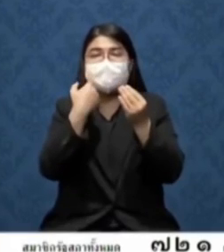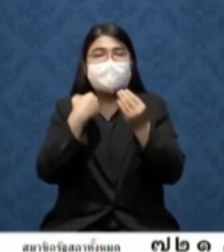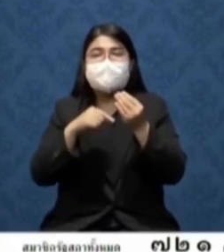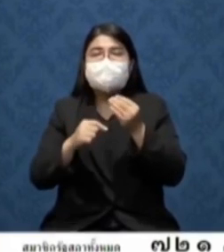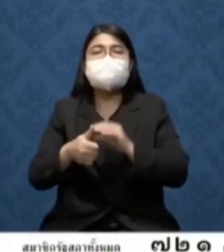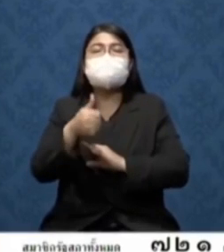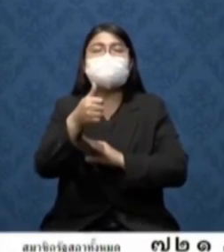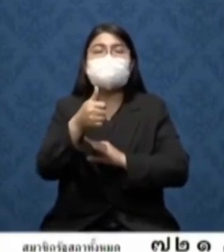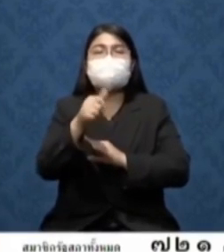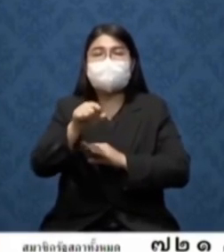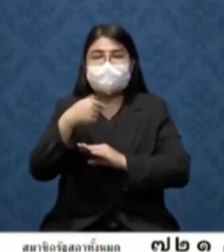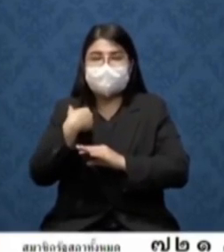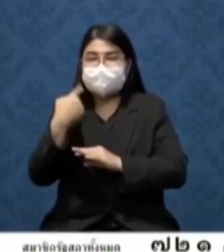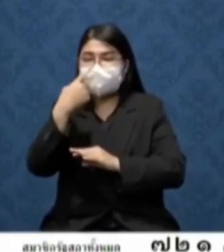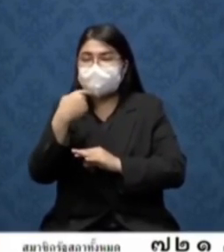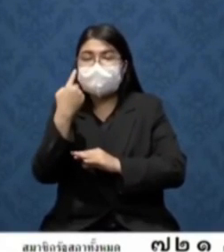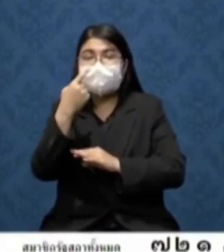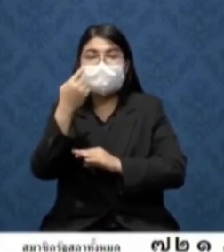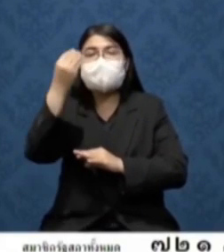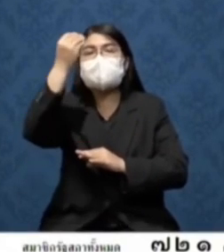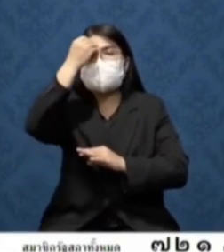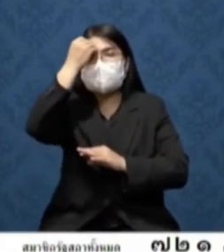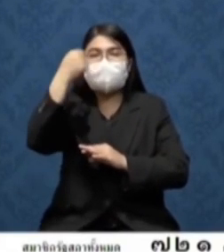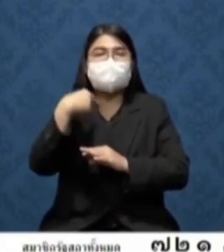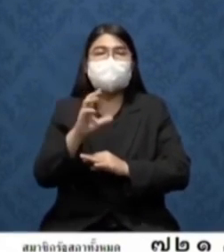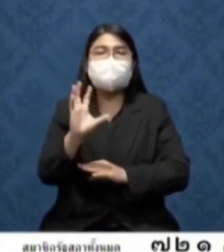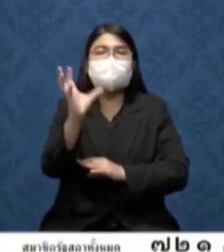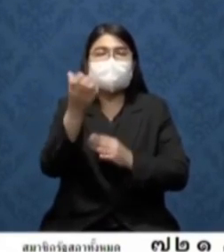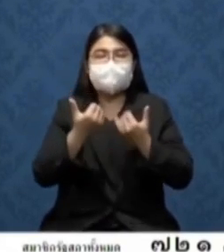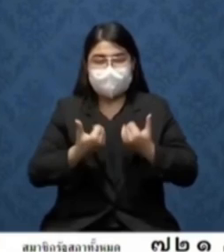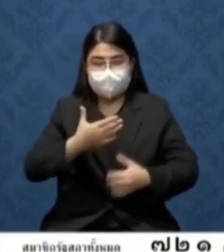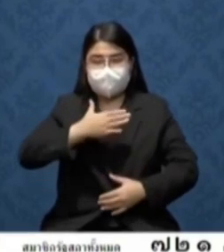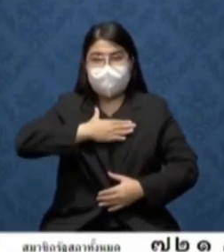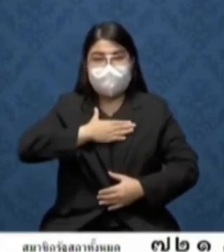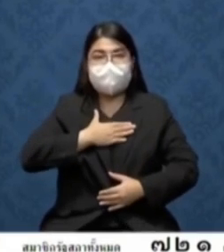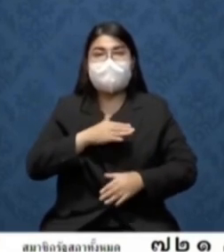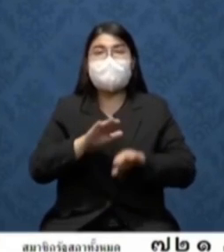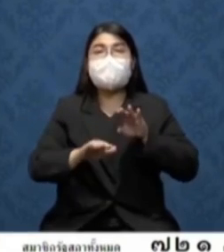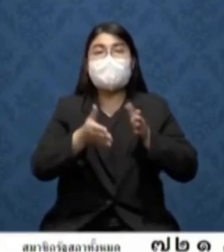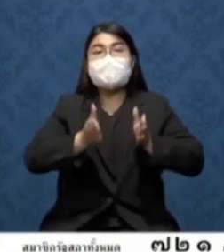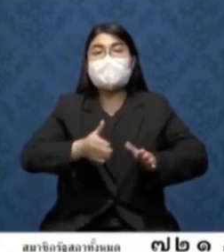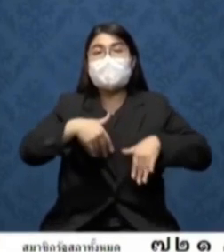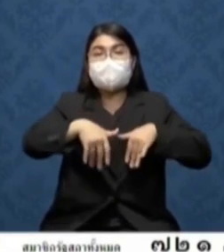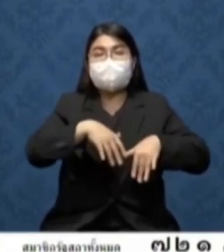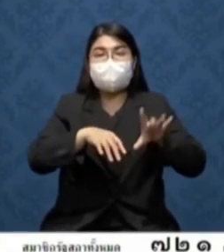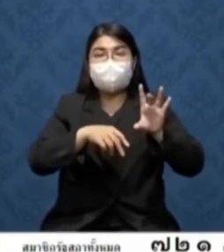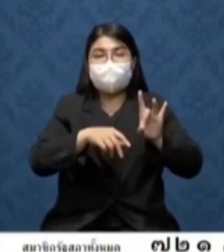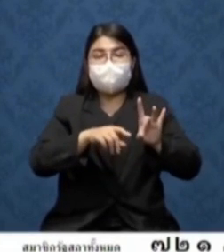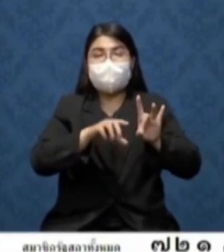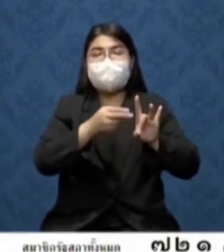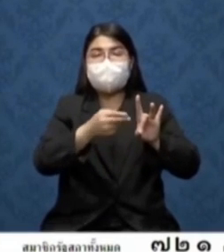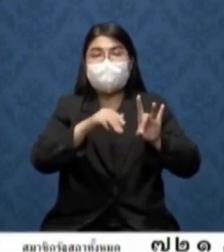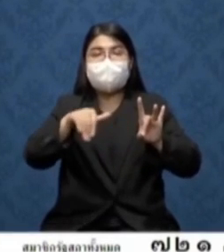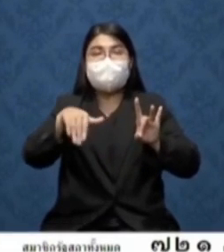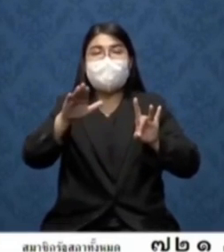อีกหลายๆประเทศทั่วโลกผมและประชาชนจำนวน 8,772 คนจึงขอเสนอให้มีการแก้ไขร่